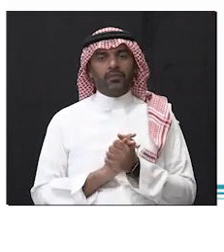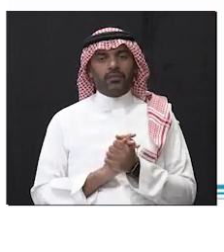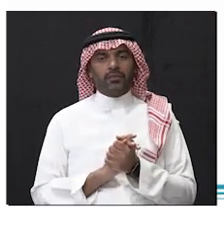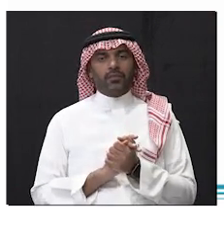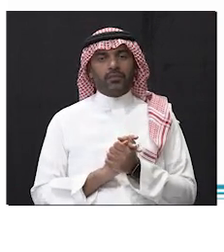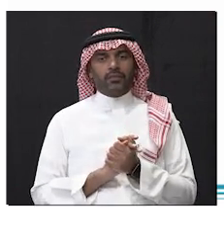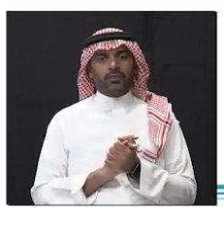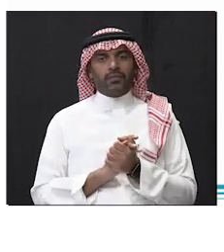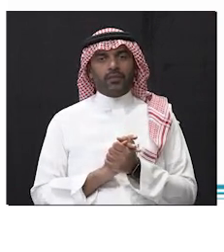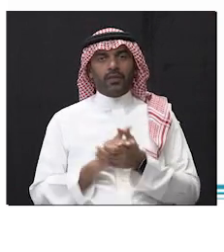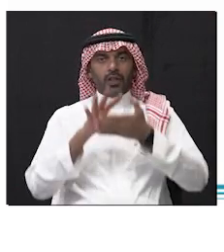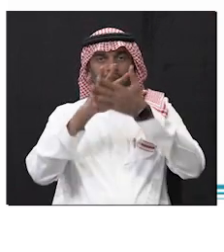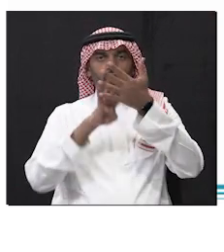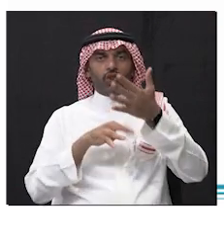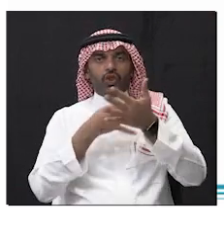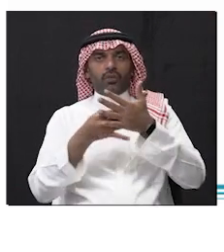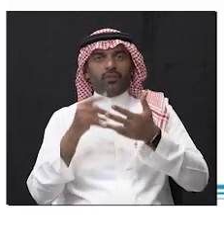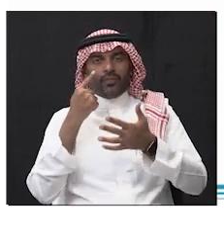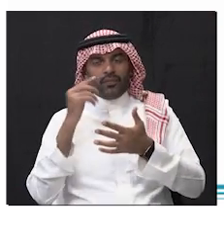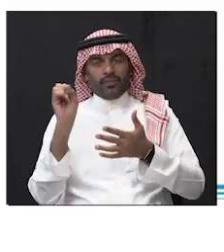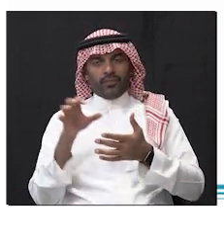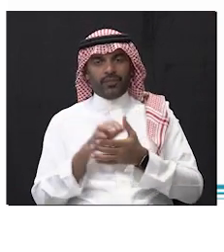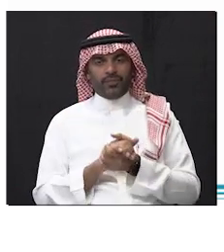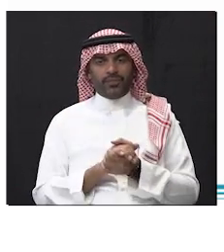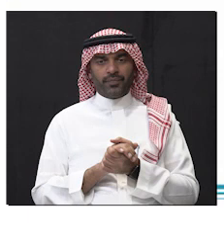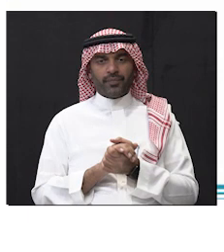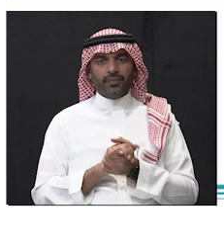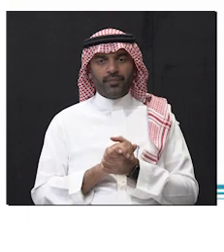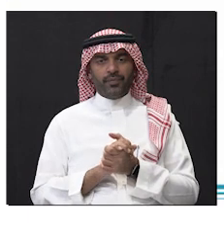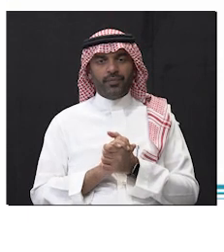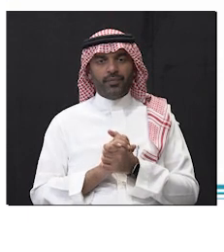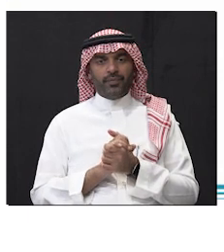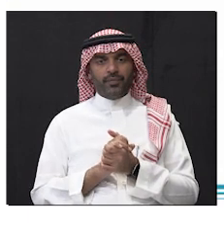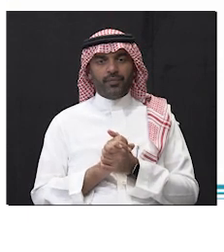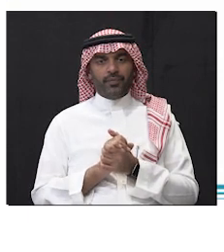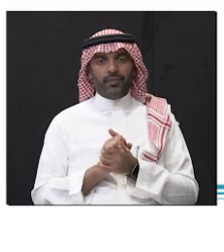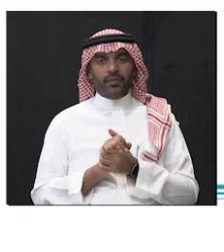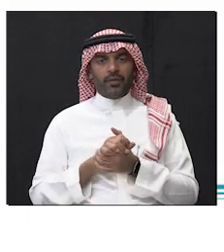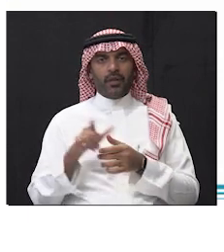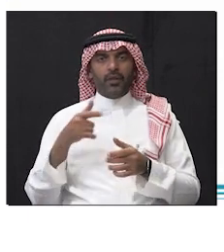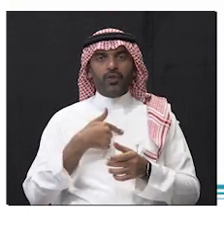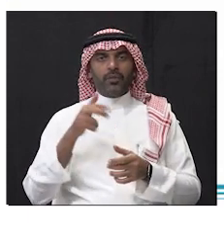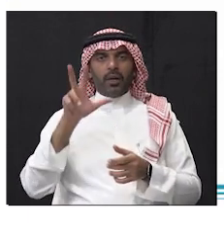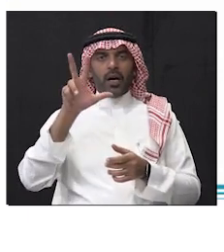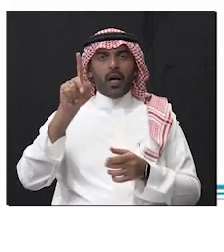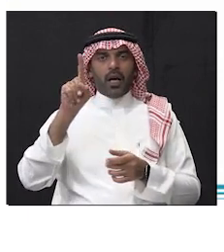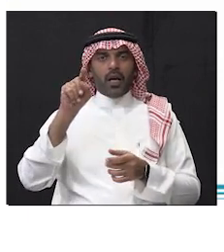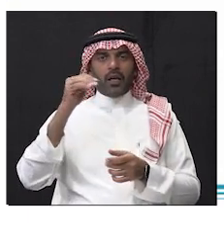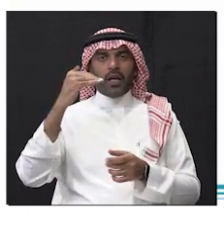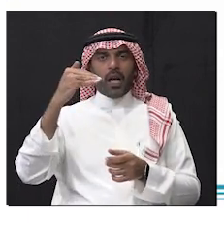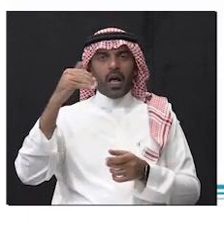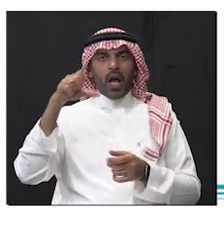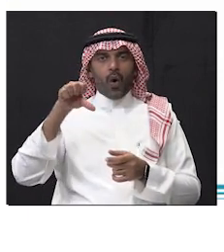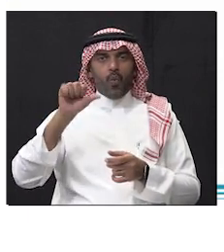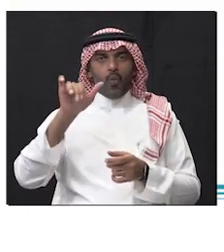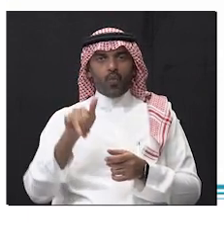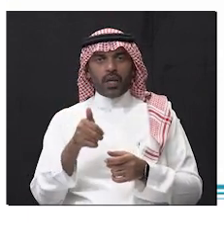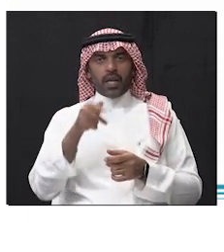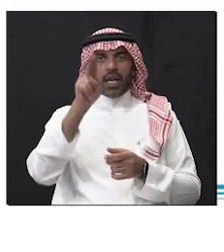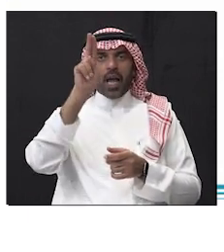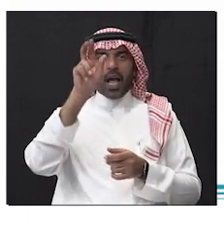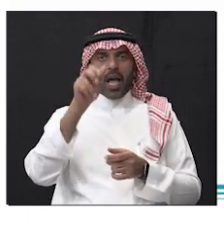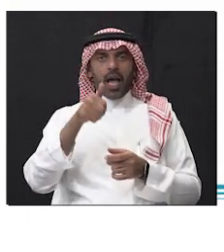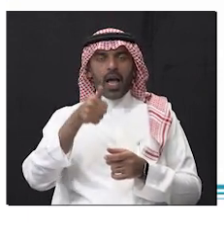أكمل الجدول التالي للرخويات. وصفها، لماذا سميت رخويات؟ لماذا